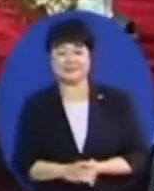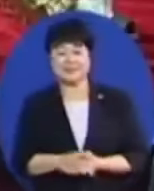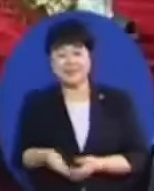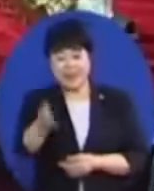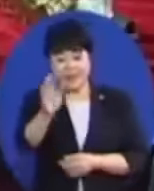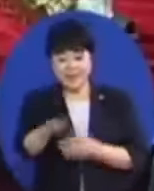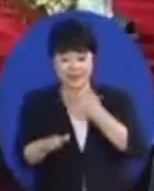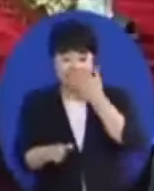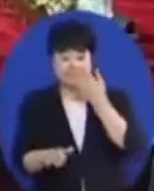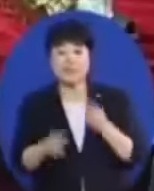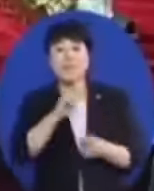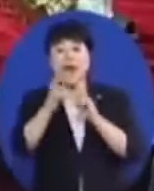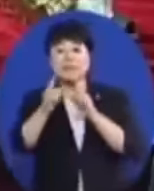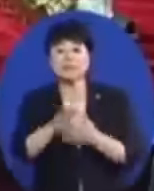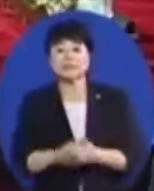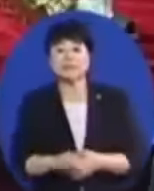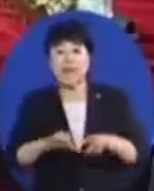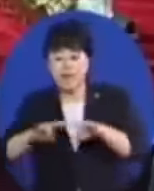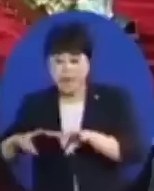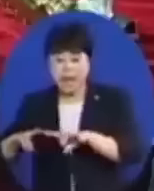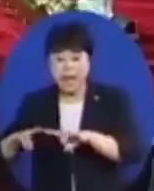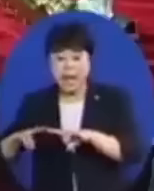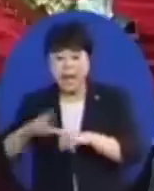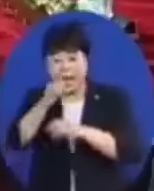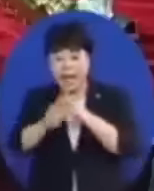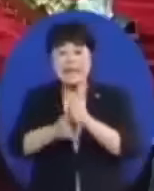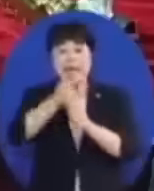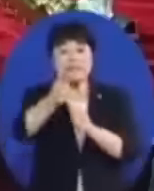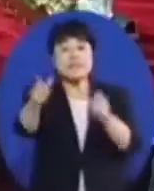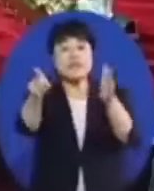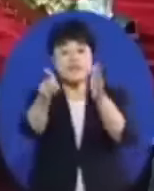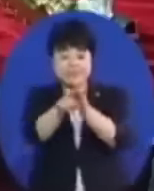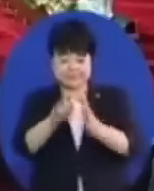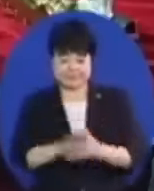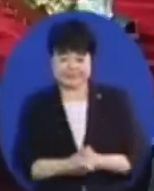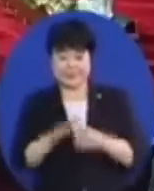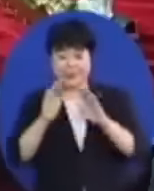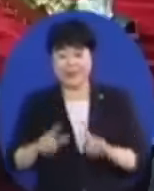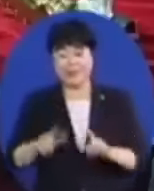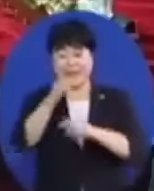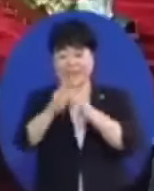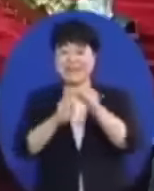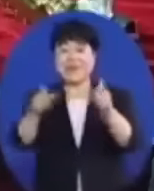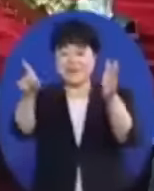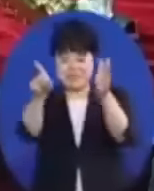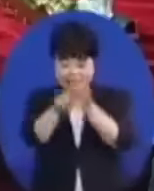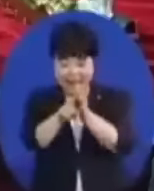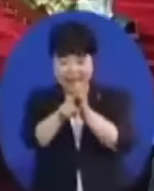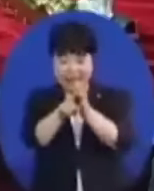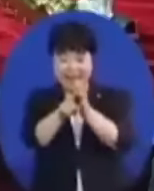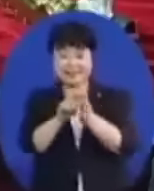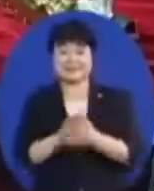그런데 이 레마는 바로 하나님의 믿음인 것입니다. 오늘 하나님을 믿어라,